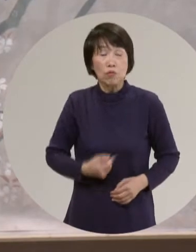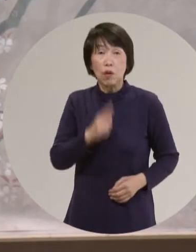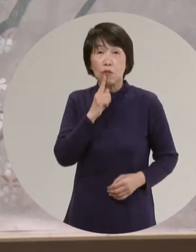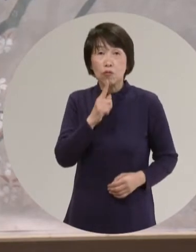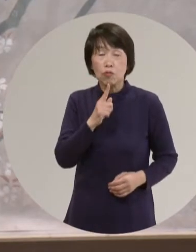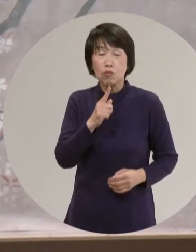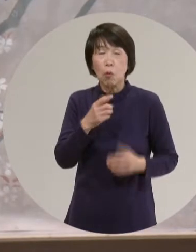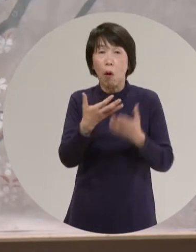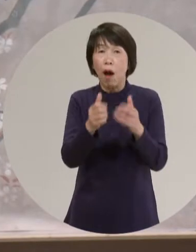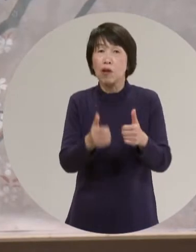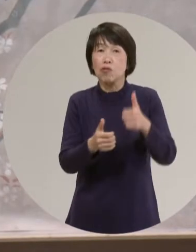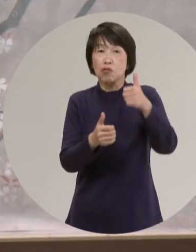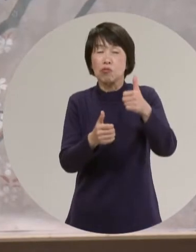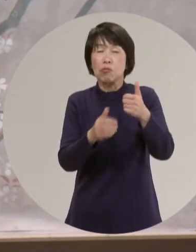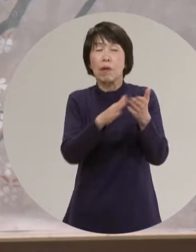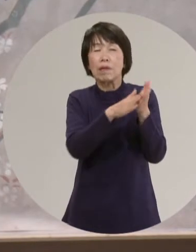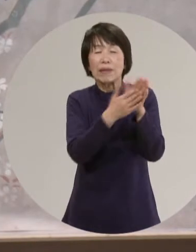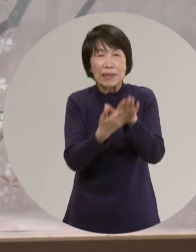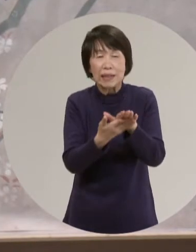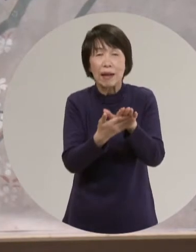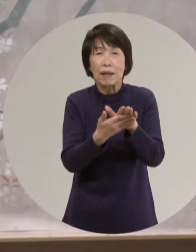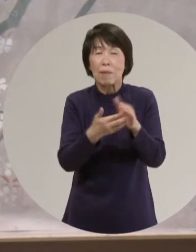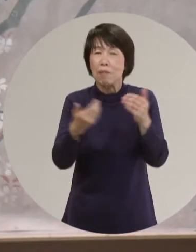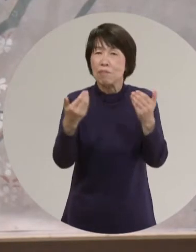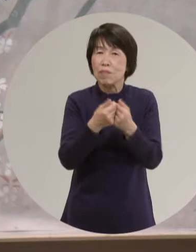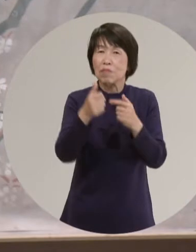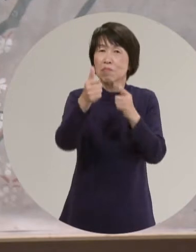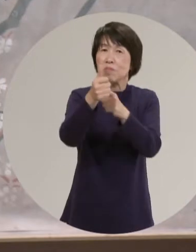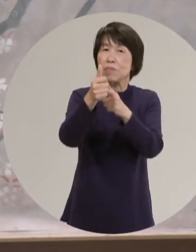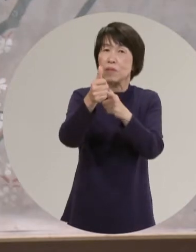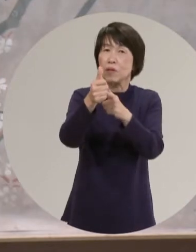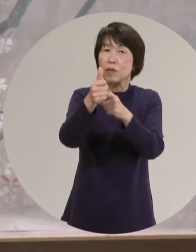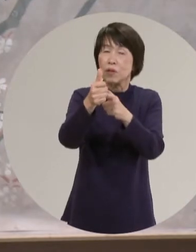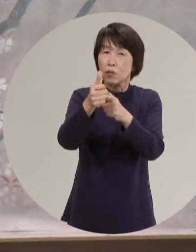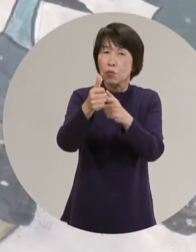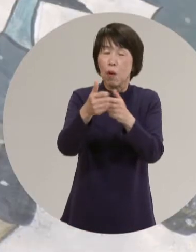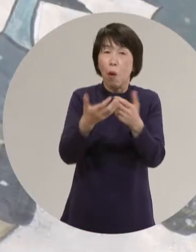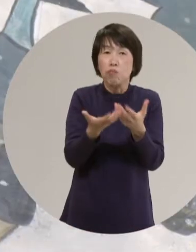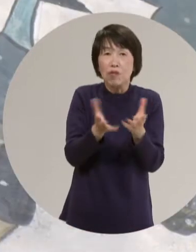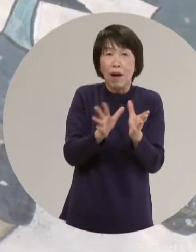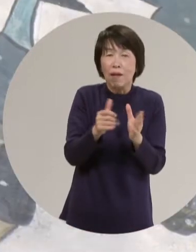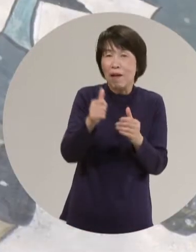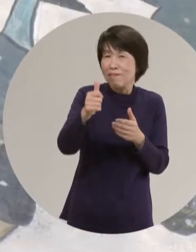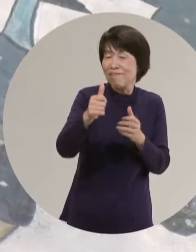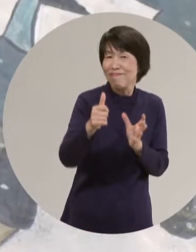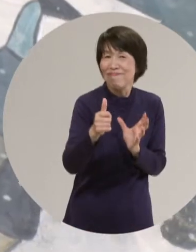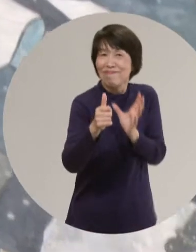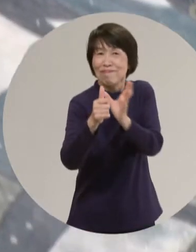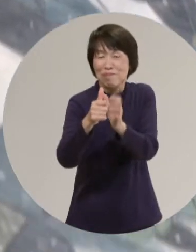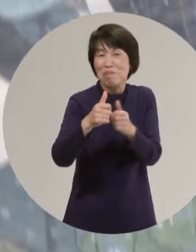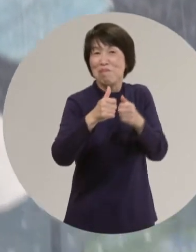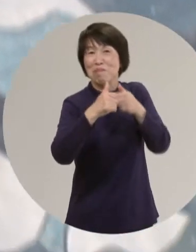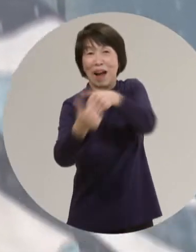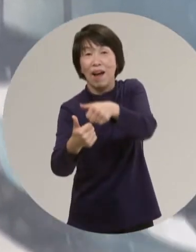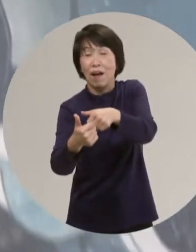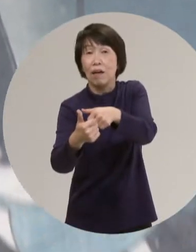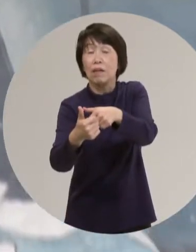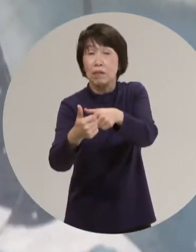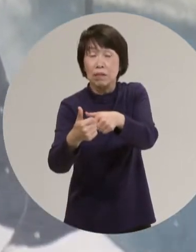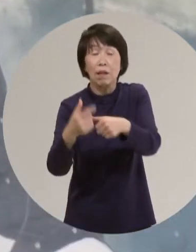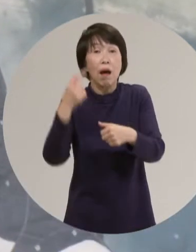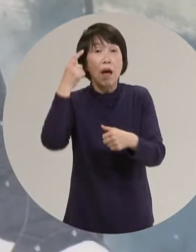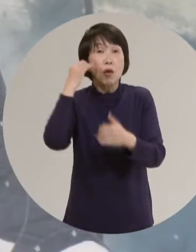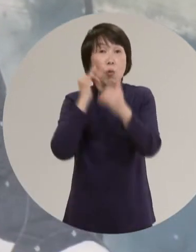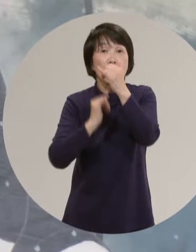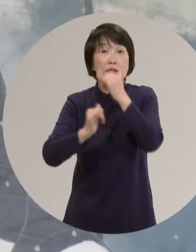とは藩主の敵を討つため、赤穂の浪人が名家である吉良に討ち入るという江戸時代中期に